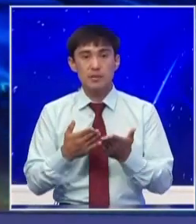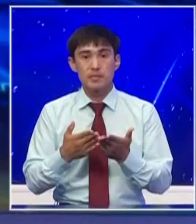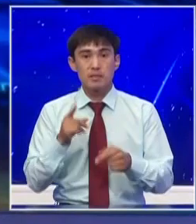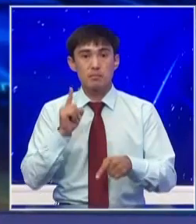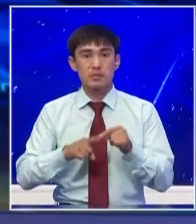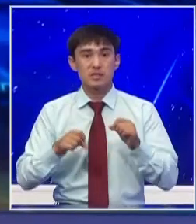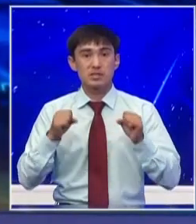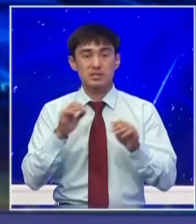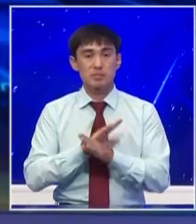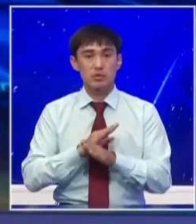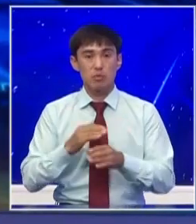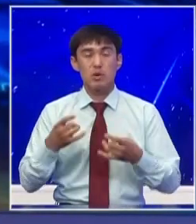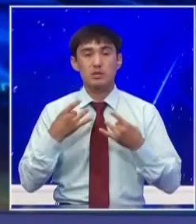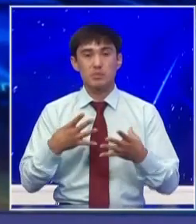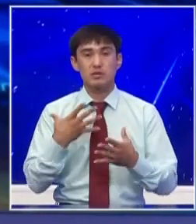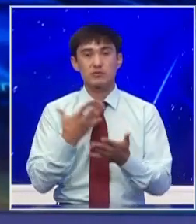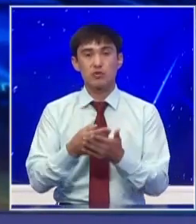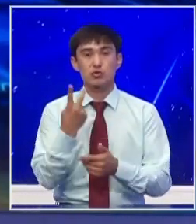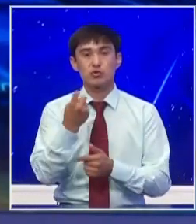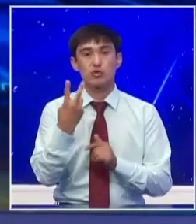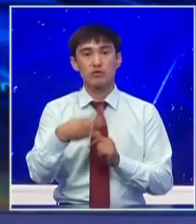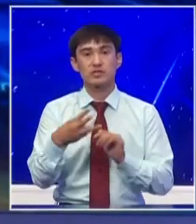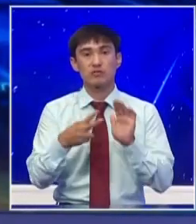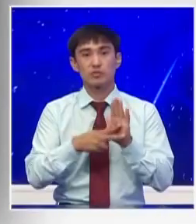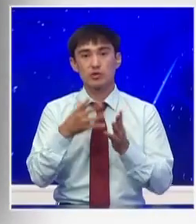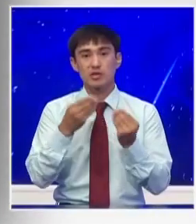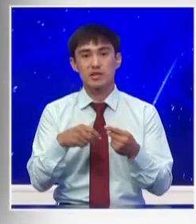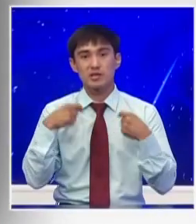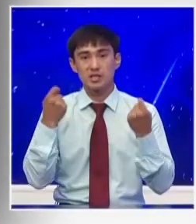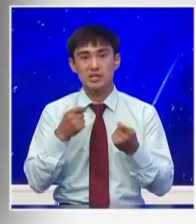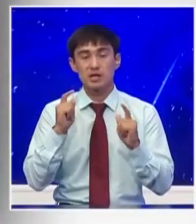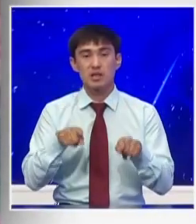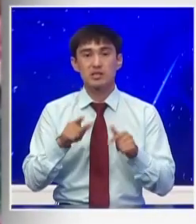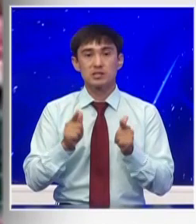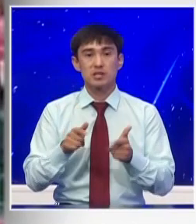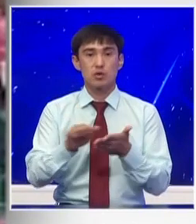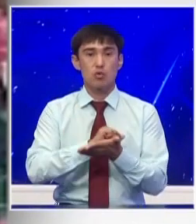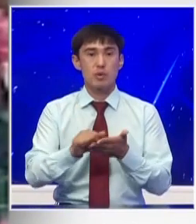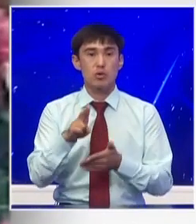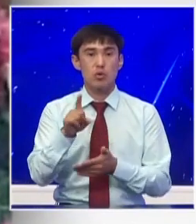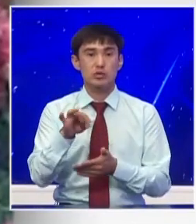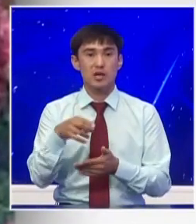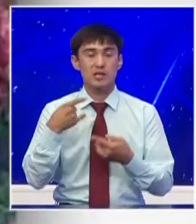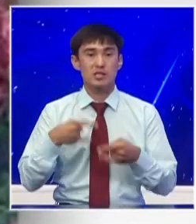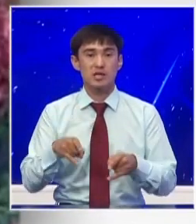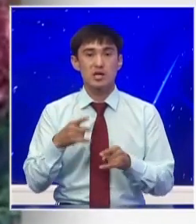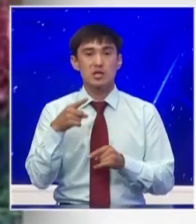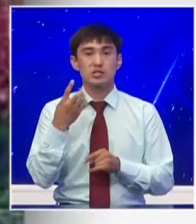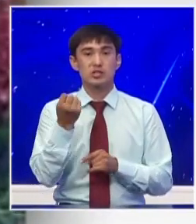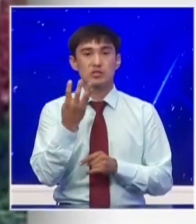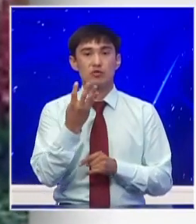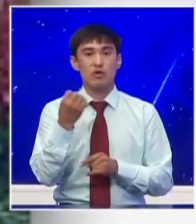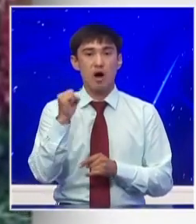скоропостижная смерть, он отметил бы свой 128-й день рождения. Согласно документам, Хосе родился 4